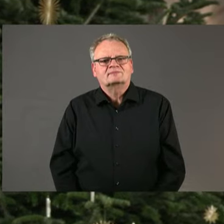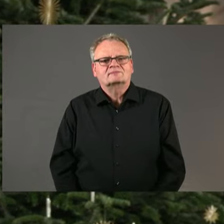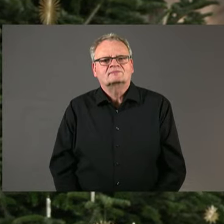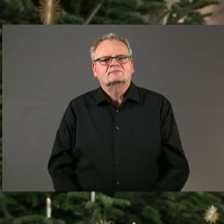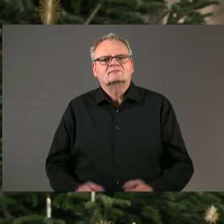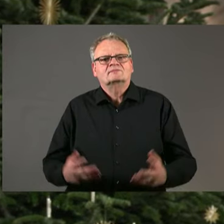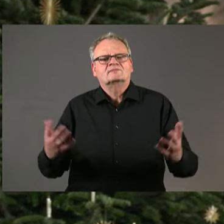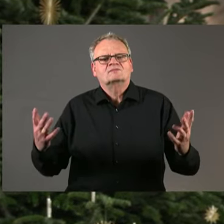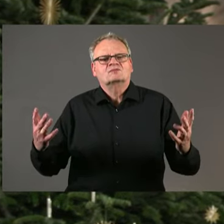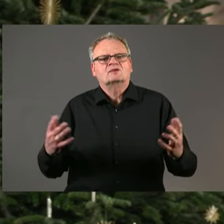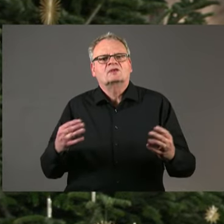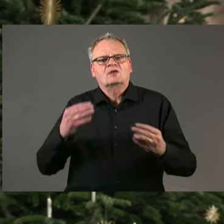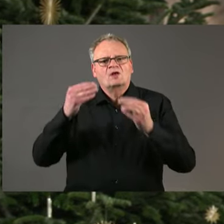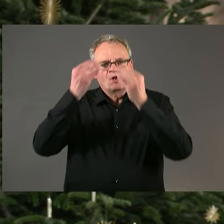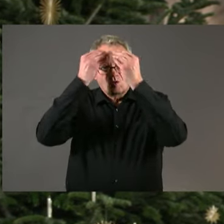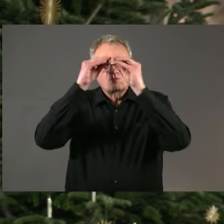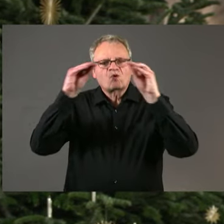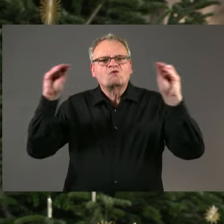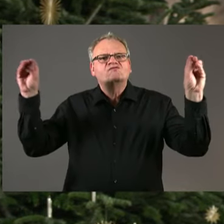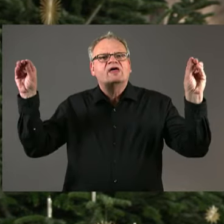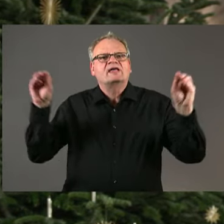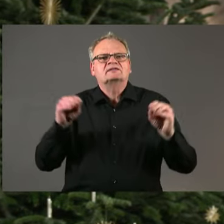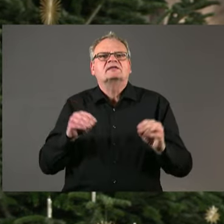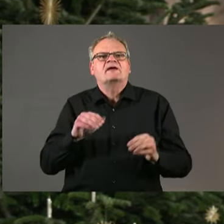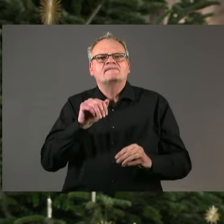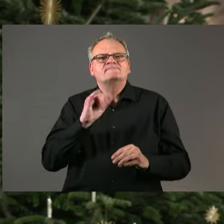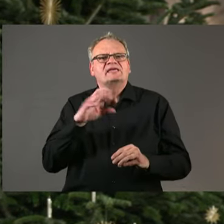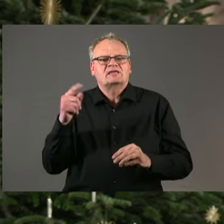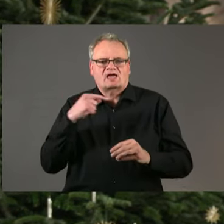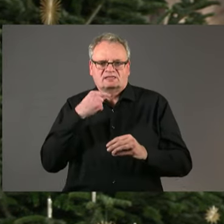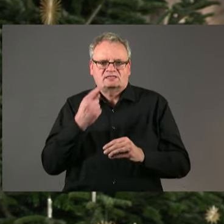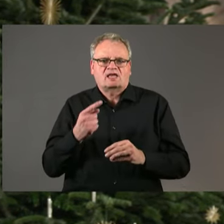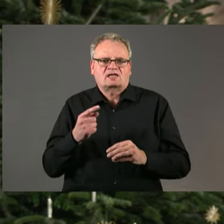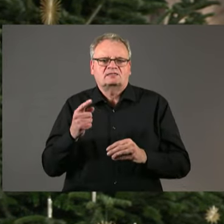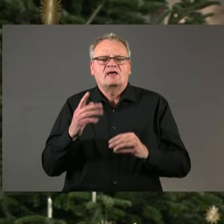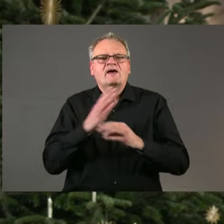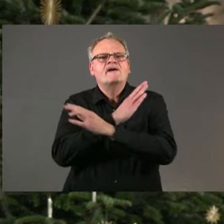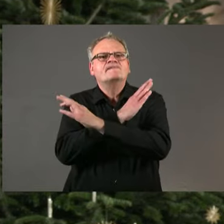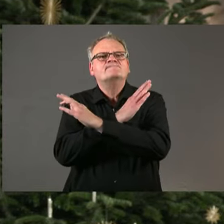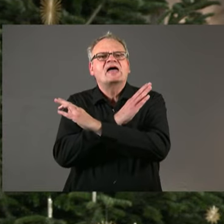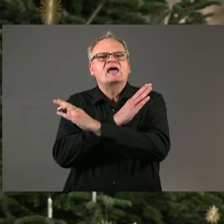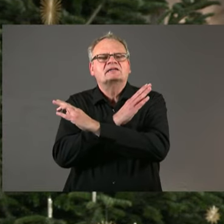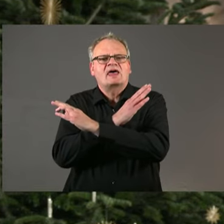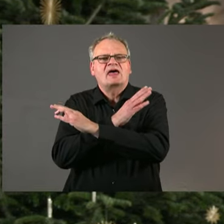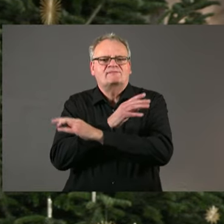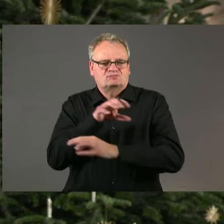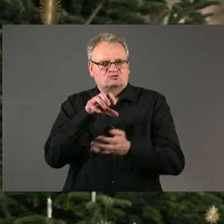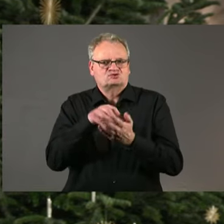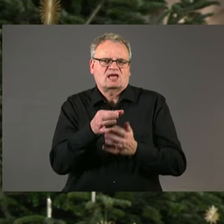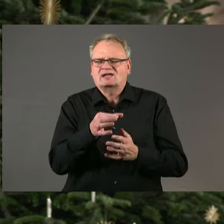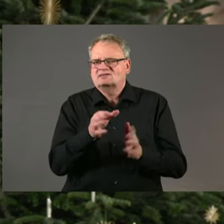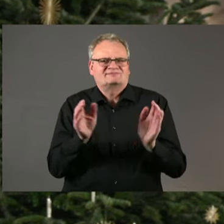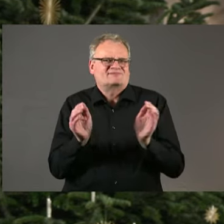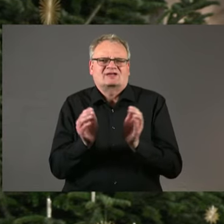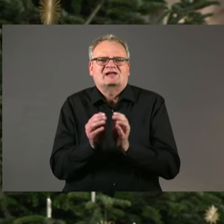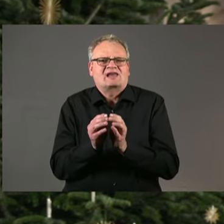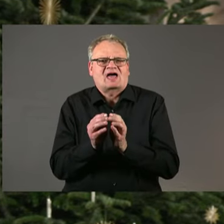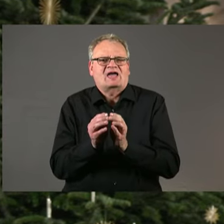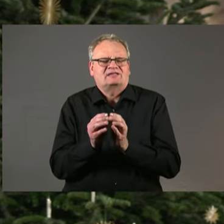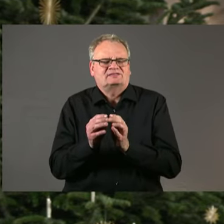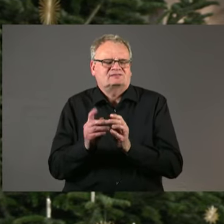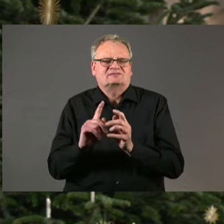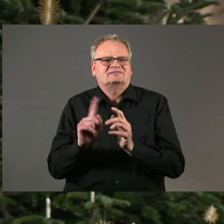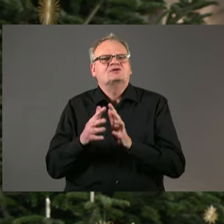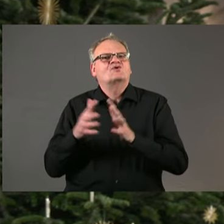So heißt es beim Propheten Micha. Du aber, Bethlehem Ephrata, bist zu klein, um zu den Landstädten Judas